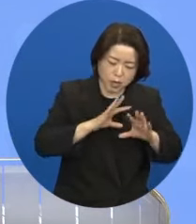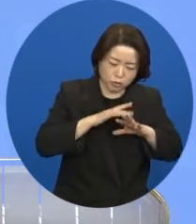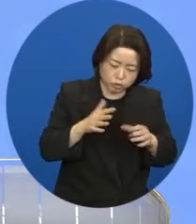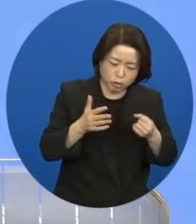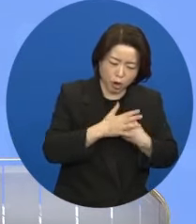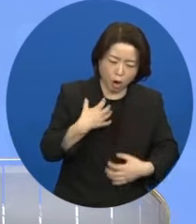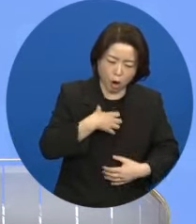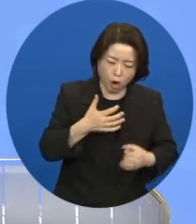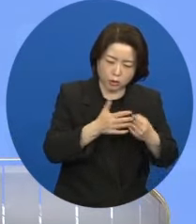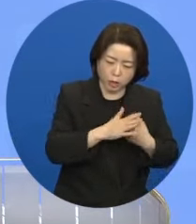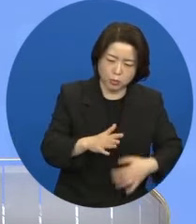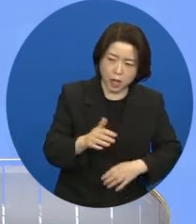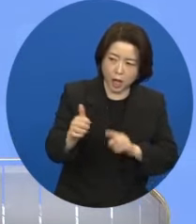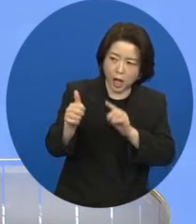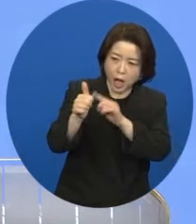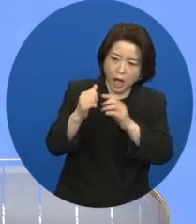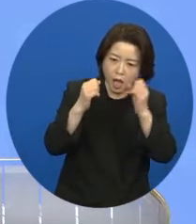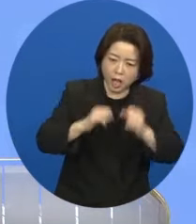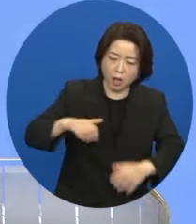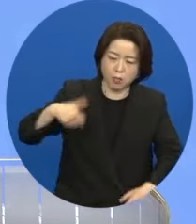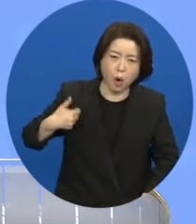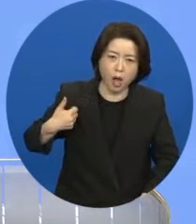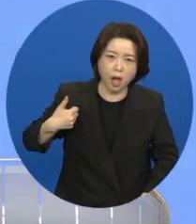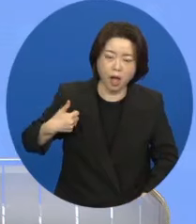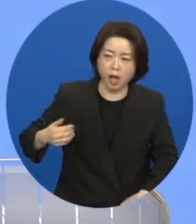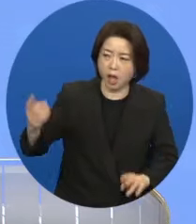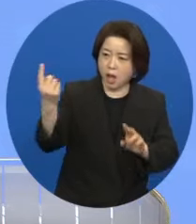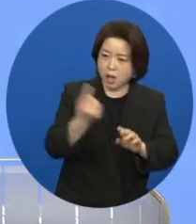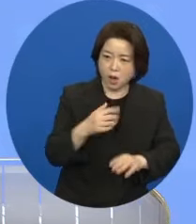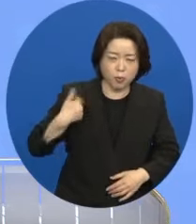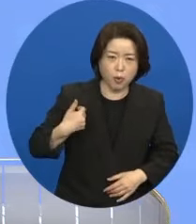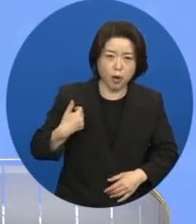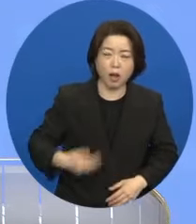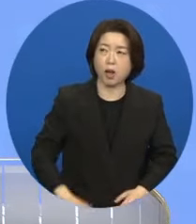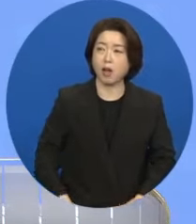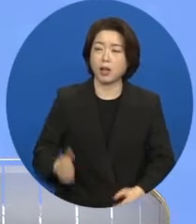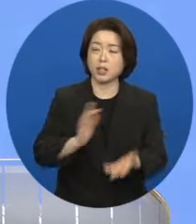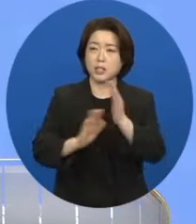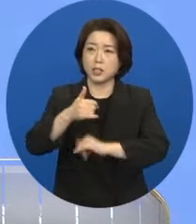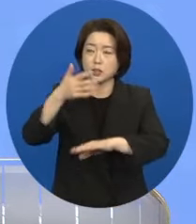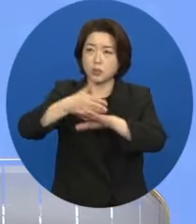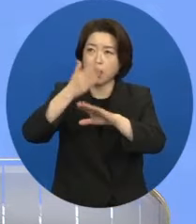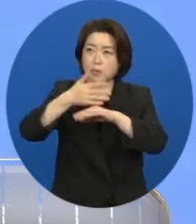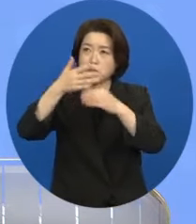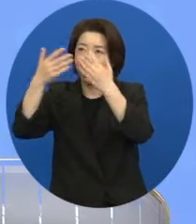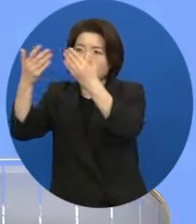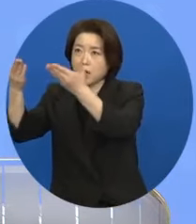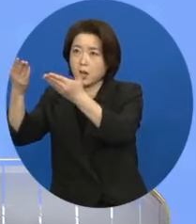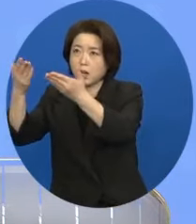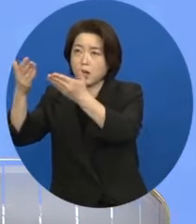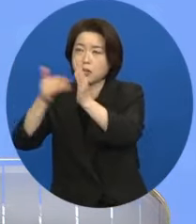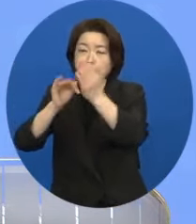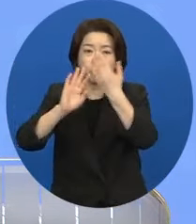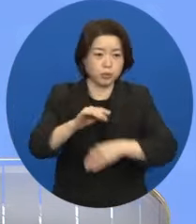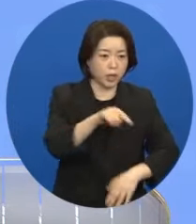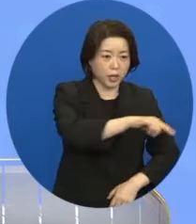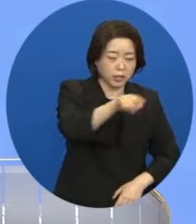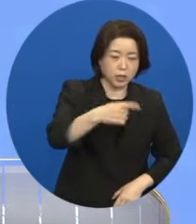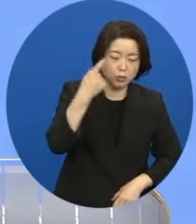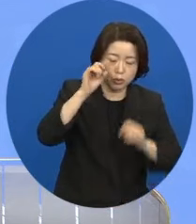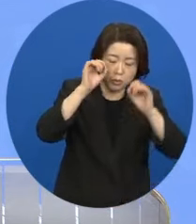염려 때문에 그 임재를 느끼지 못하다가 예수님이 감사하니까 그 눈이 열렸습니다 저는이 말씀을 묵상하는데 아